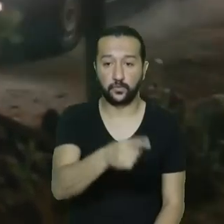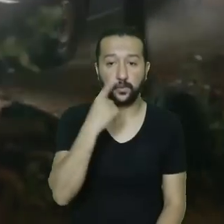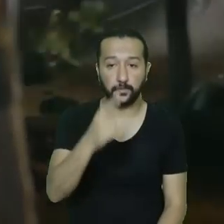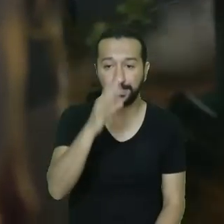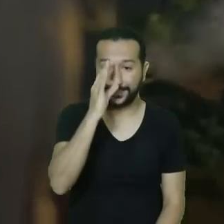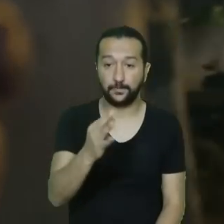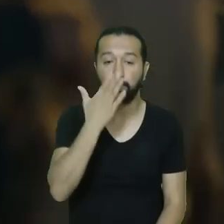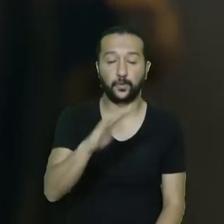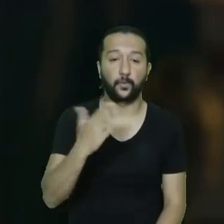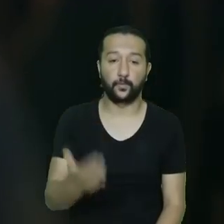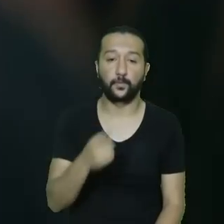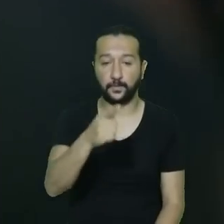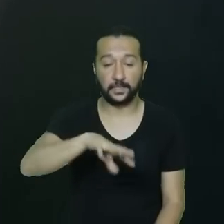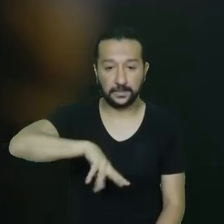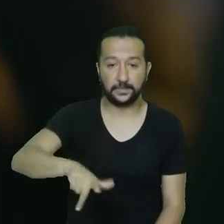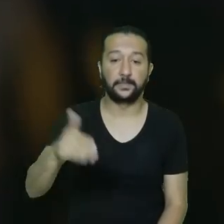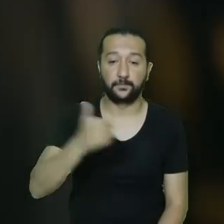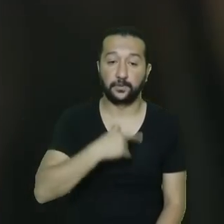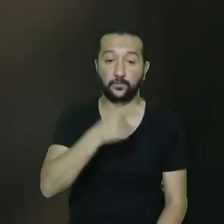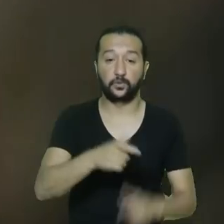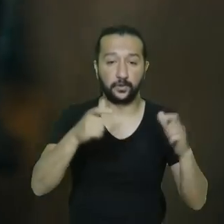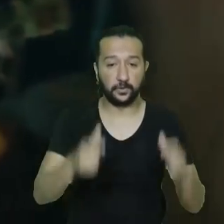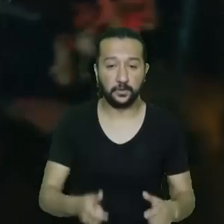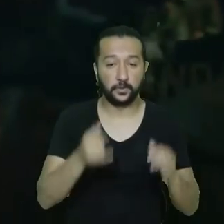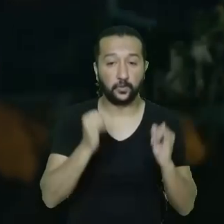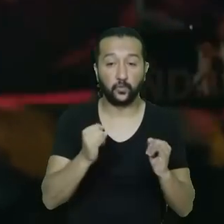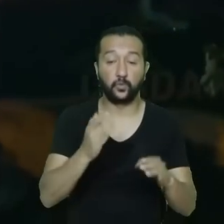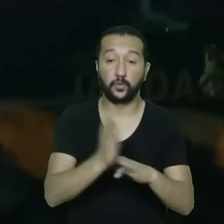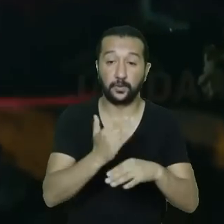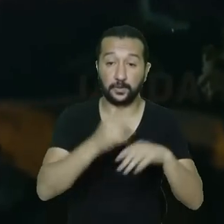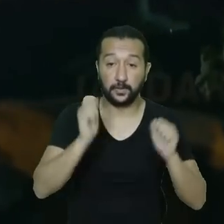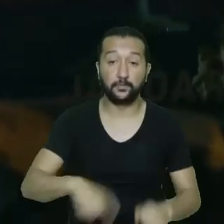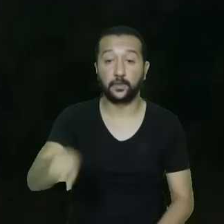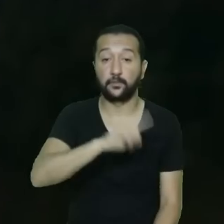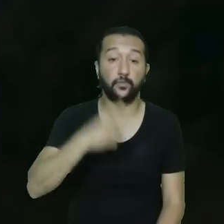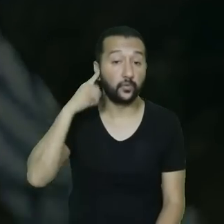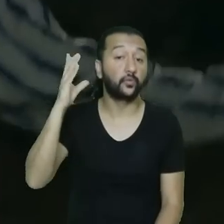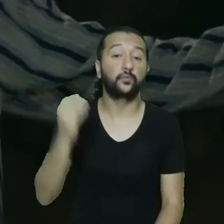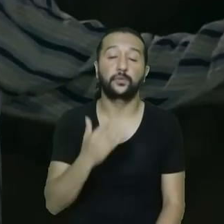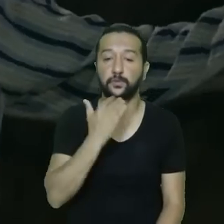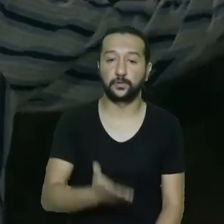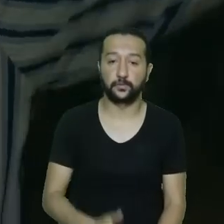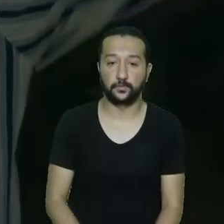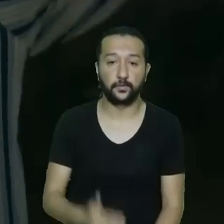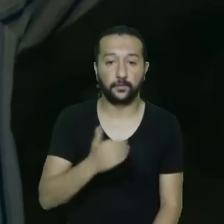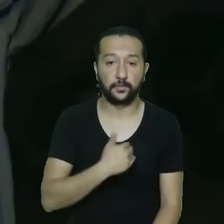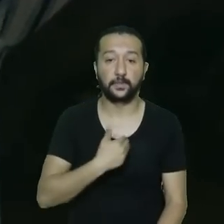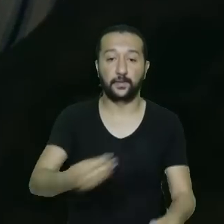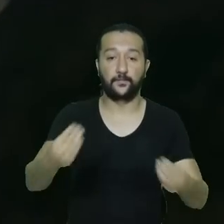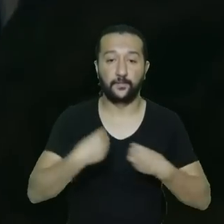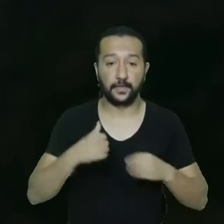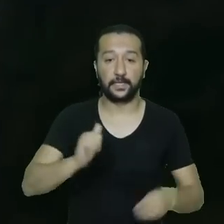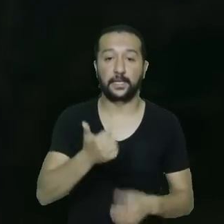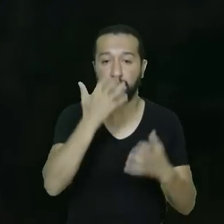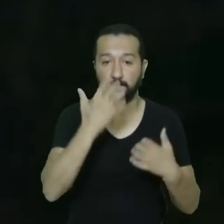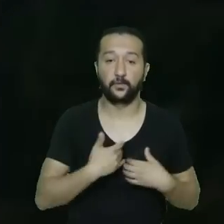bakın kimsecikler yok. Hırsızlar jandarma at yola geldi. Gitse, kimsenin ruhu duymayacak. Bize verdikleri